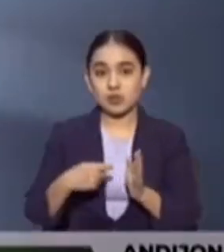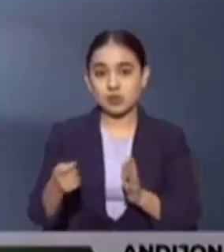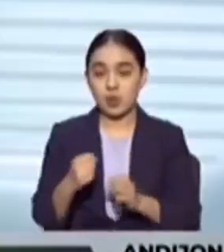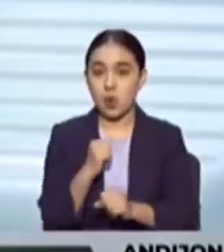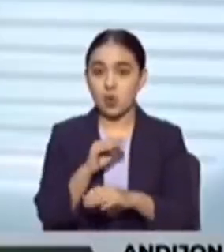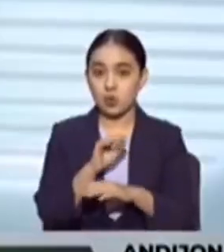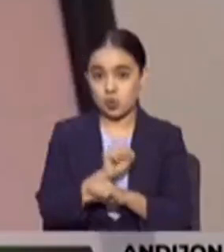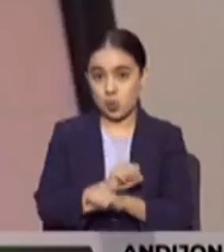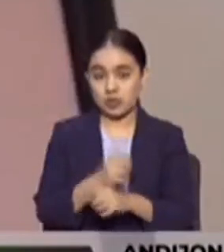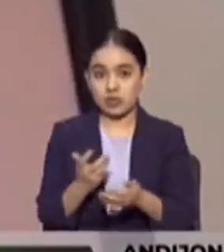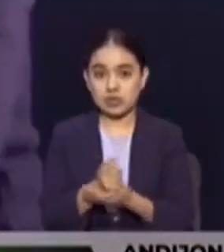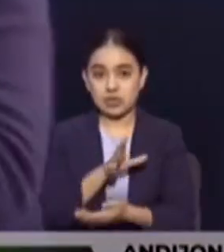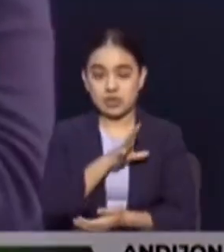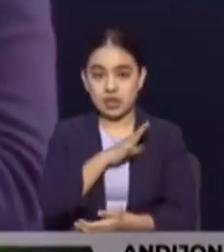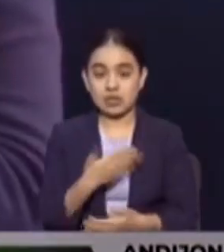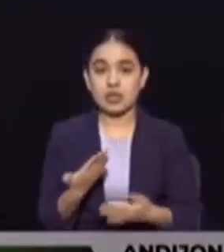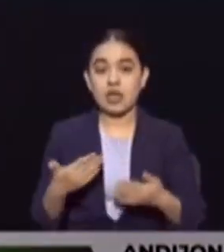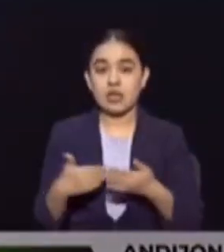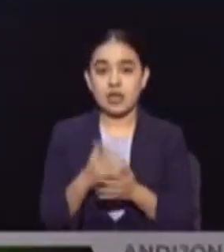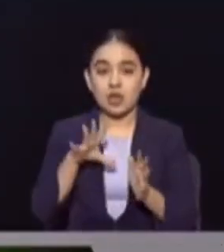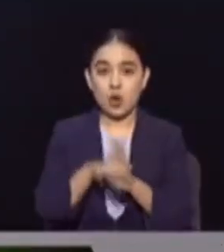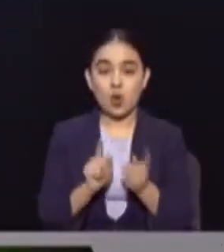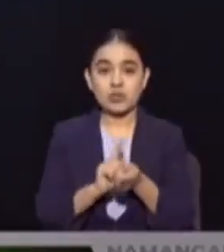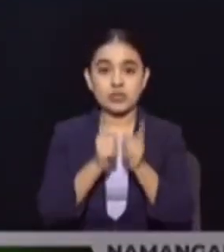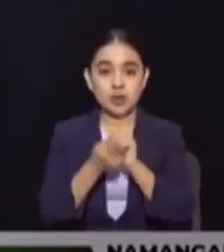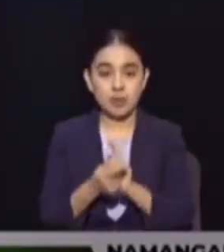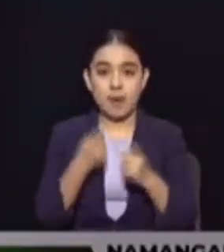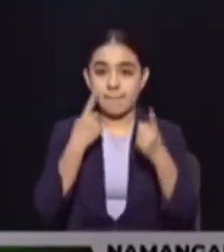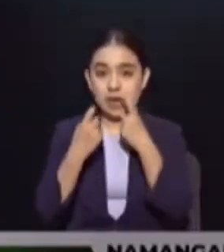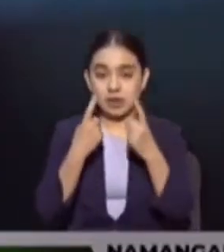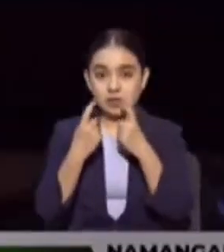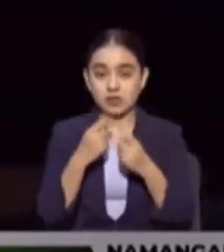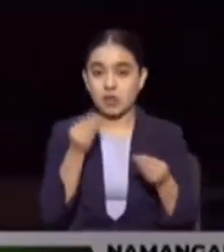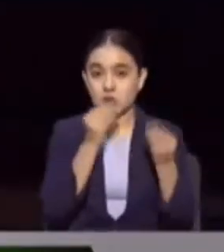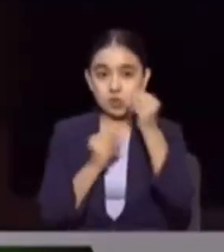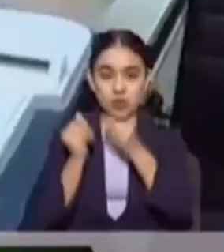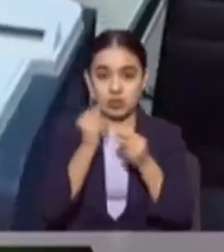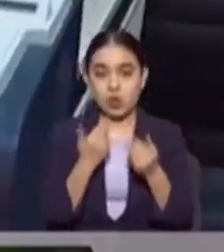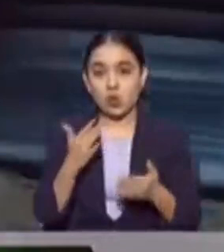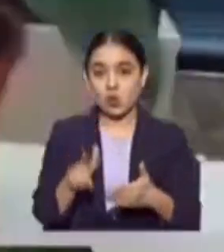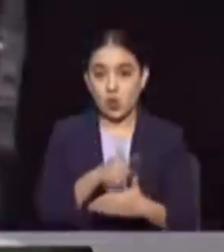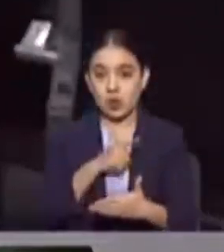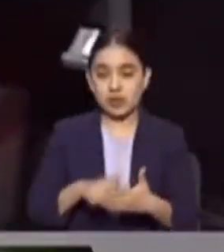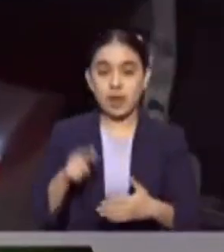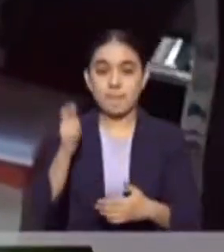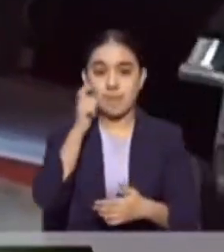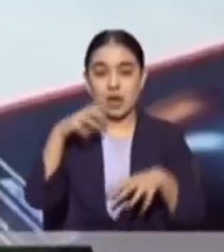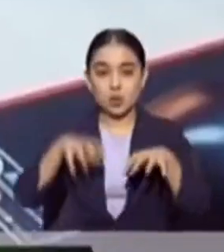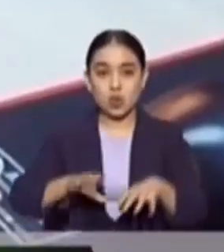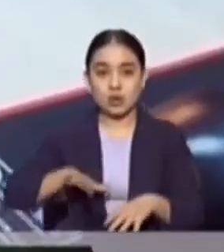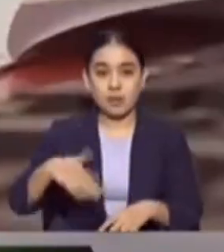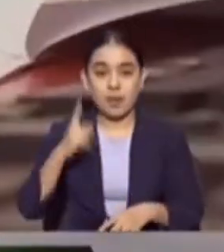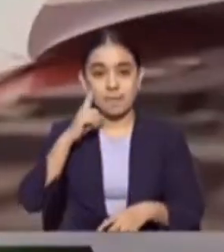to'lovlari to'xtatilishiga erishilgan. Yangi kiritilayotgan o'zgartirish esa ma'lumotlarni soxtalashtirish yoki mahalla raislari